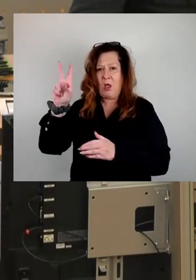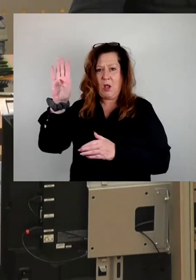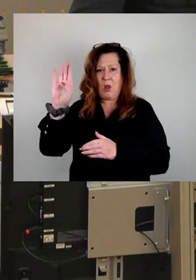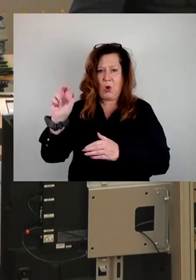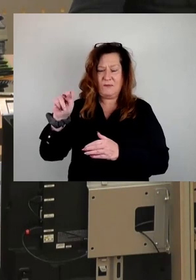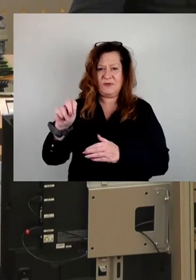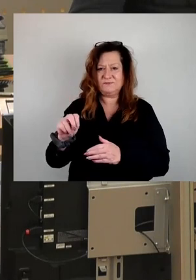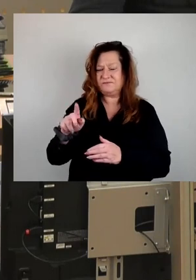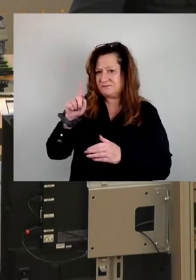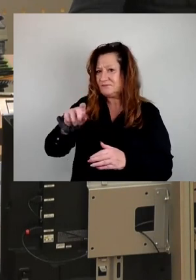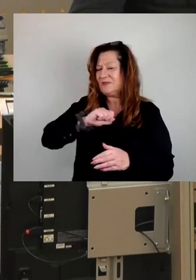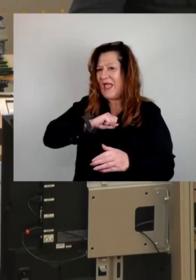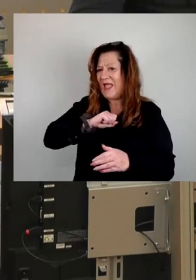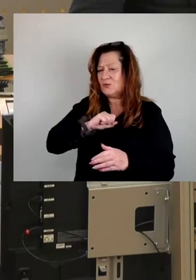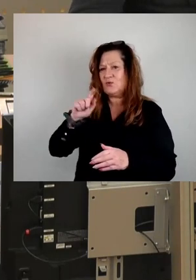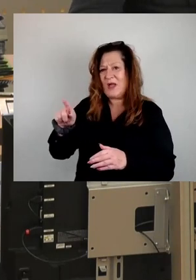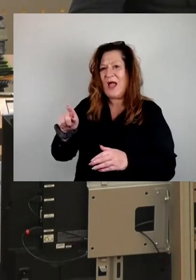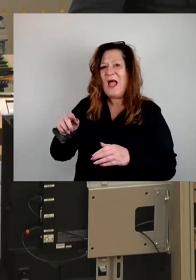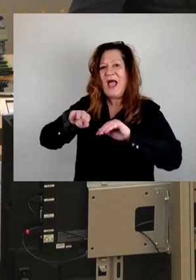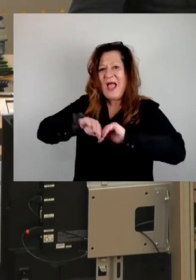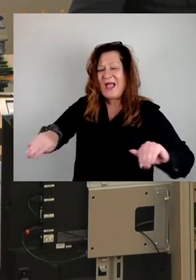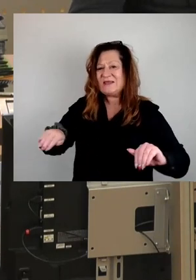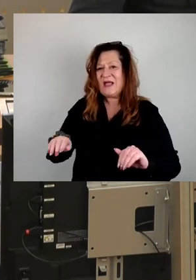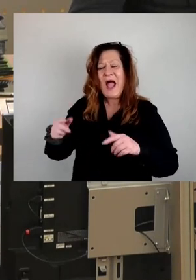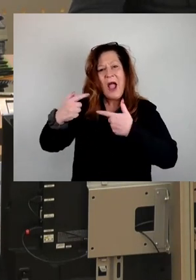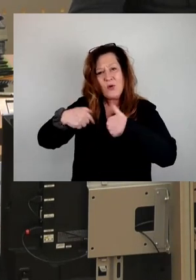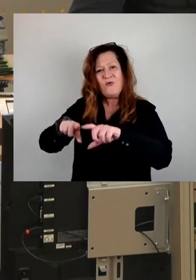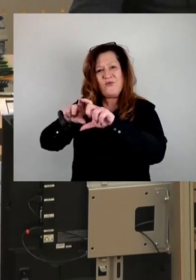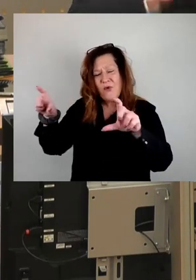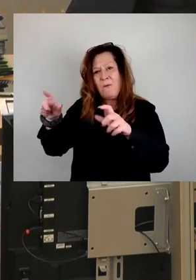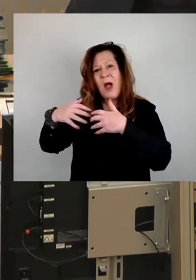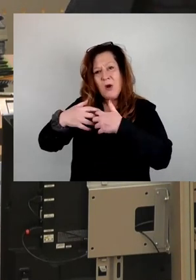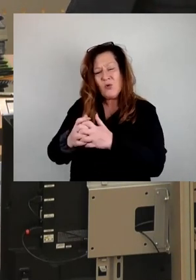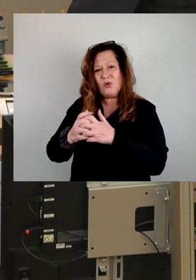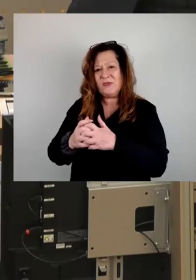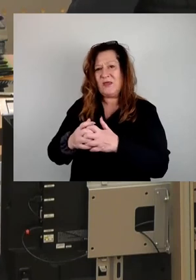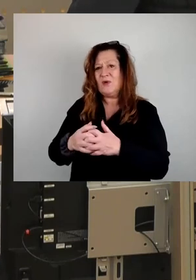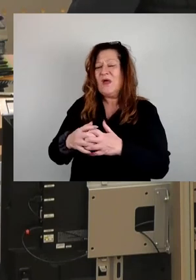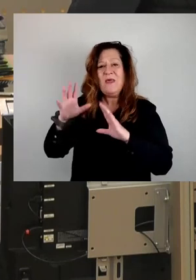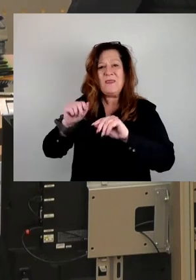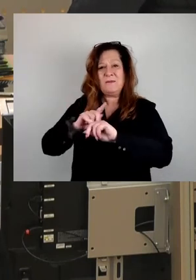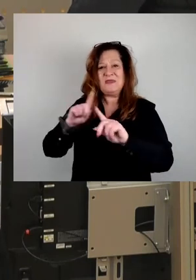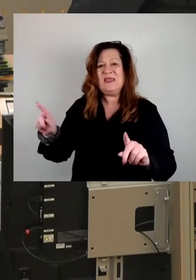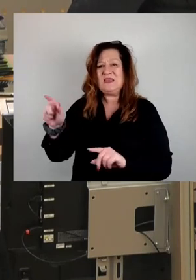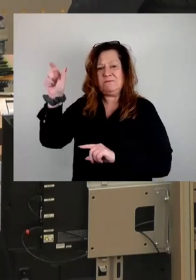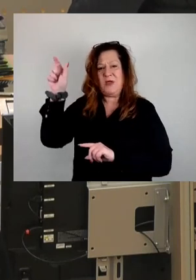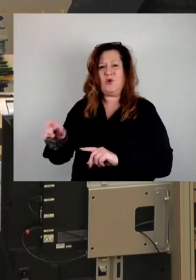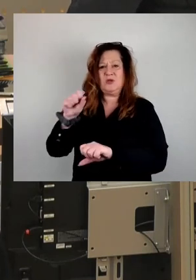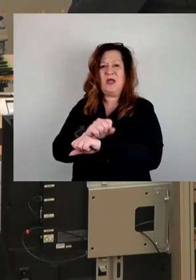extra eine UG, also eine Unternehmensgesellschaft, gegründet hat, um nicht persönlich in Haftung genommen zu werden, lässt nichts Gutes